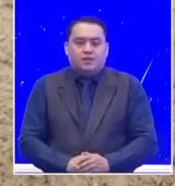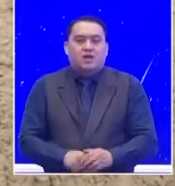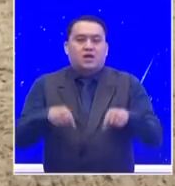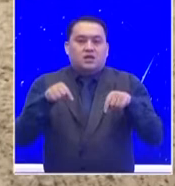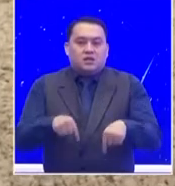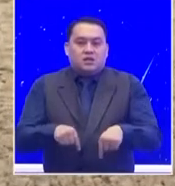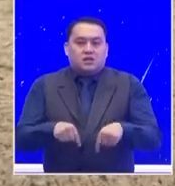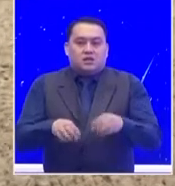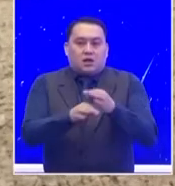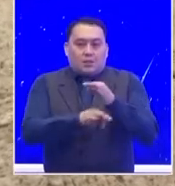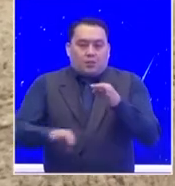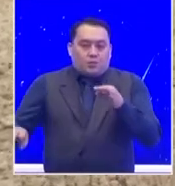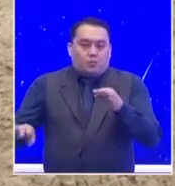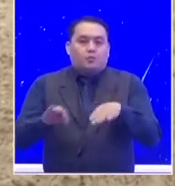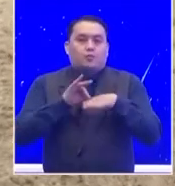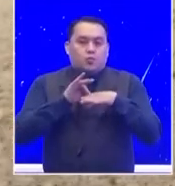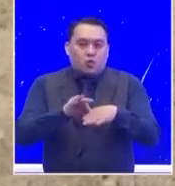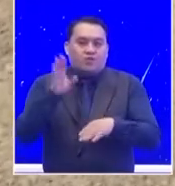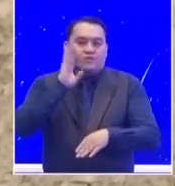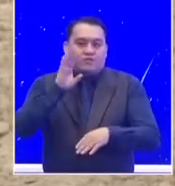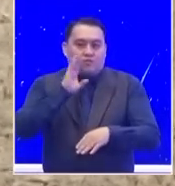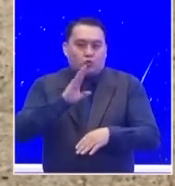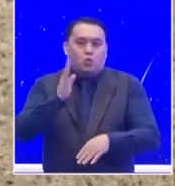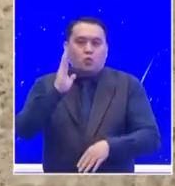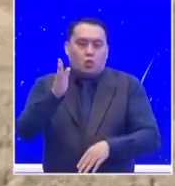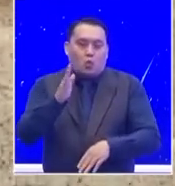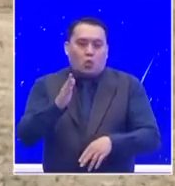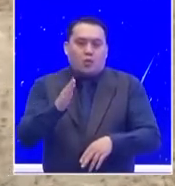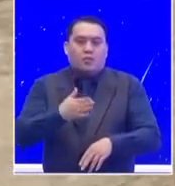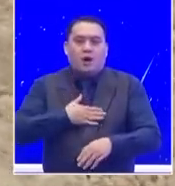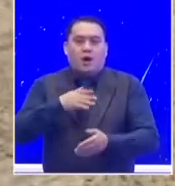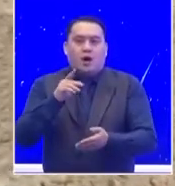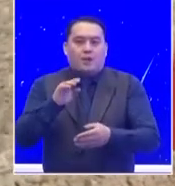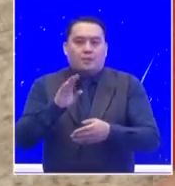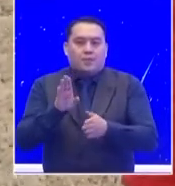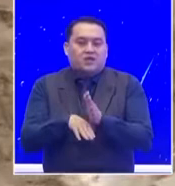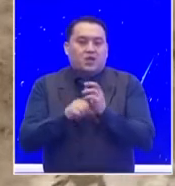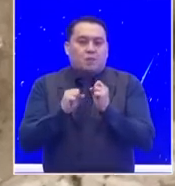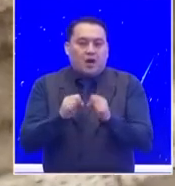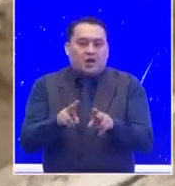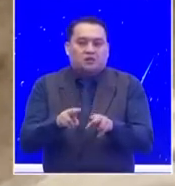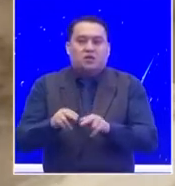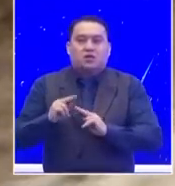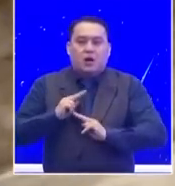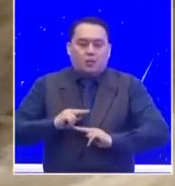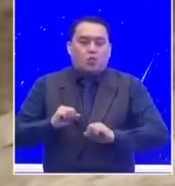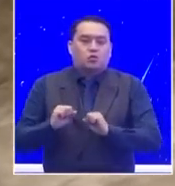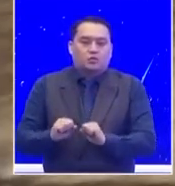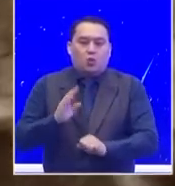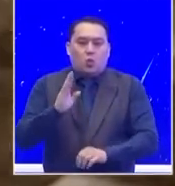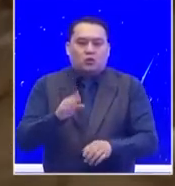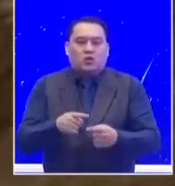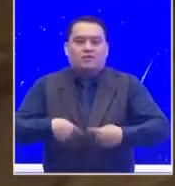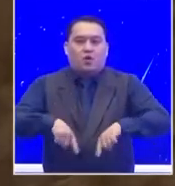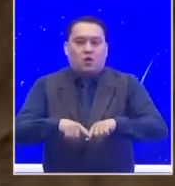Здесь проложим трубу. Далее направим всю воду в эти трубы. Тем самым обезопасим автодорогу. Вот так сейчас выглядит отрезок